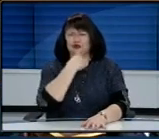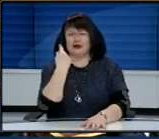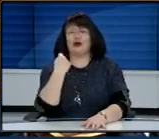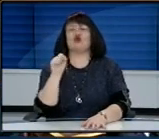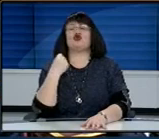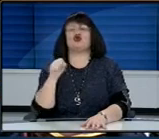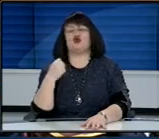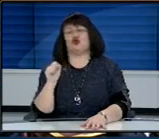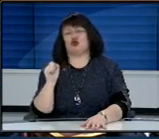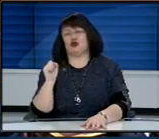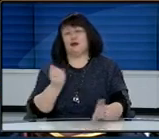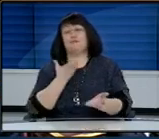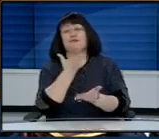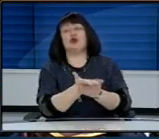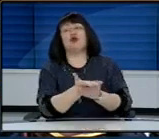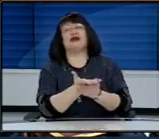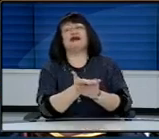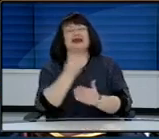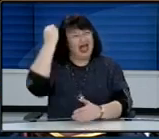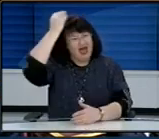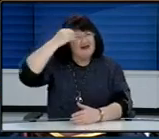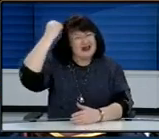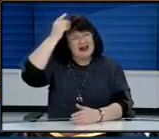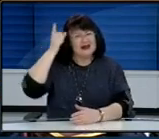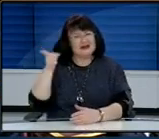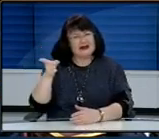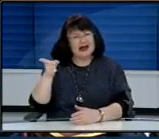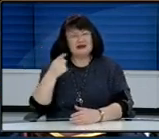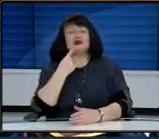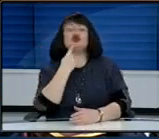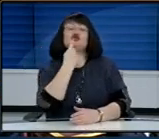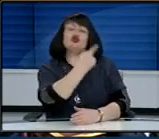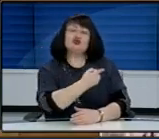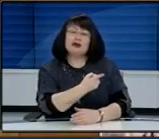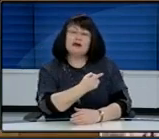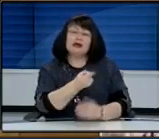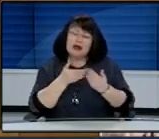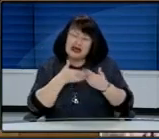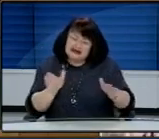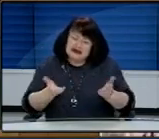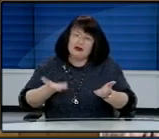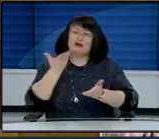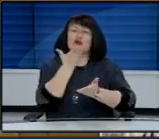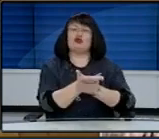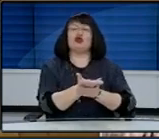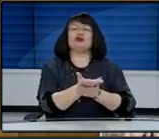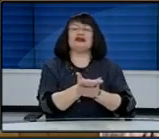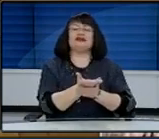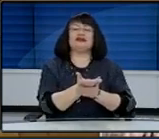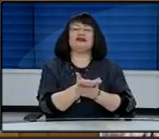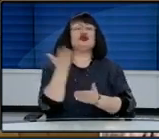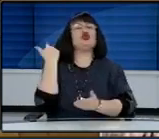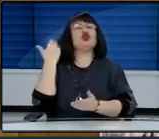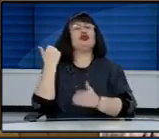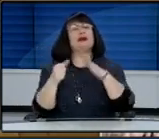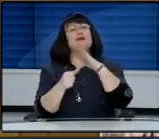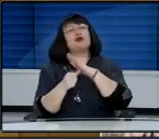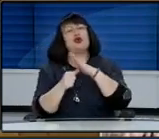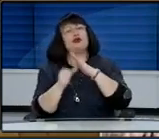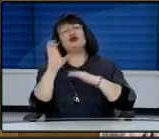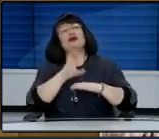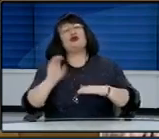πρόταση για το Αφγανιστάν, όταν σας την είχε υποβάλει δημόσια ο αείμνηστος πρόεδρος του